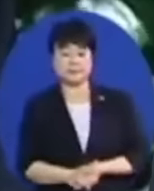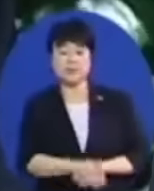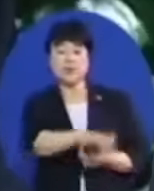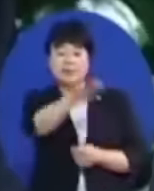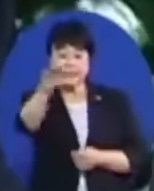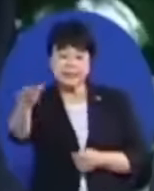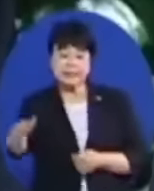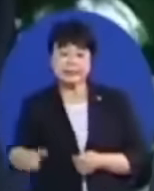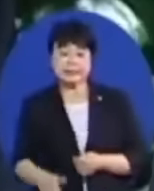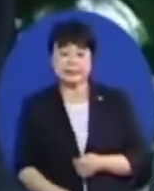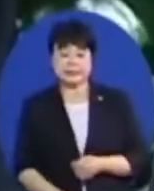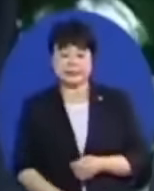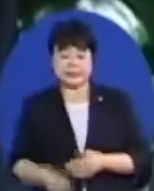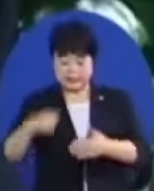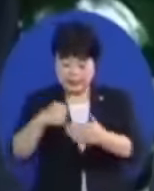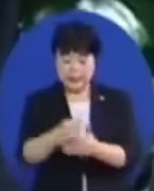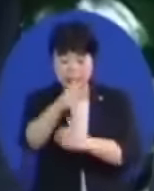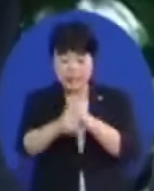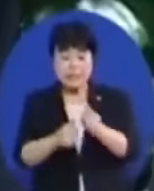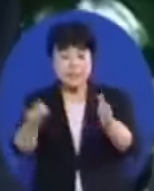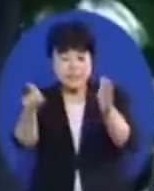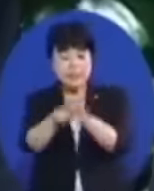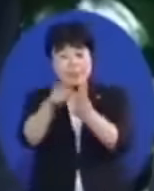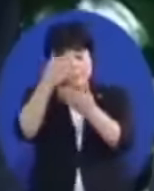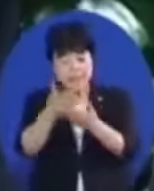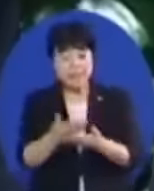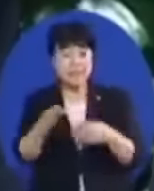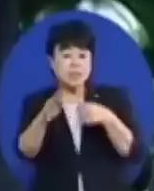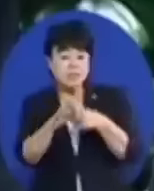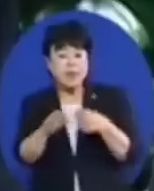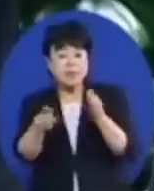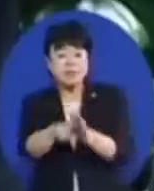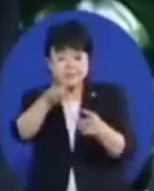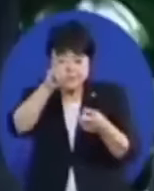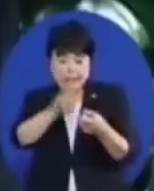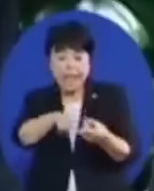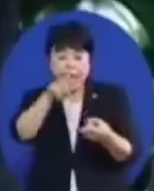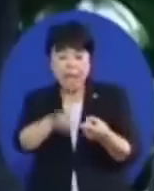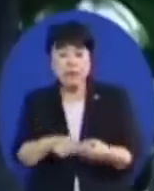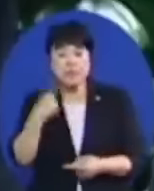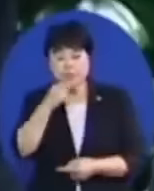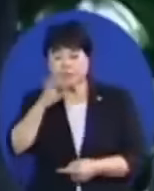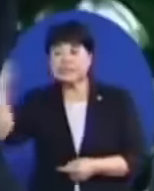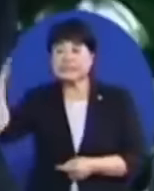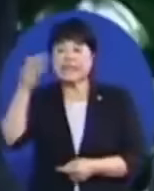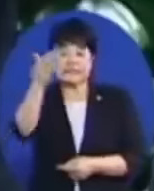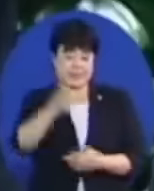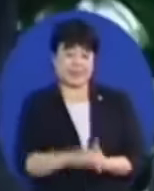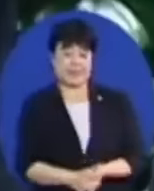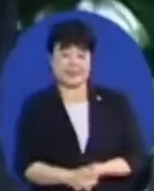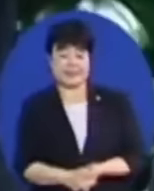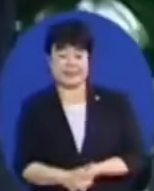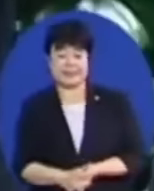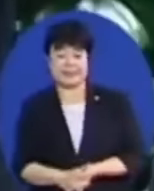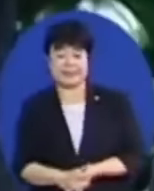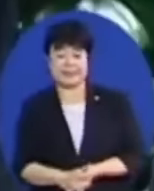우리는 단호하게 하나님 믿음을 받았으면 그 믿음대로 입으로 시인하고 나와야 되는 것입니다.